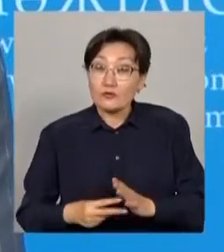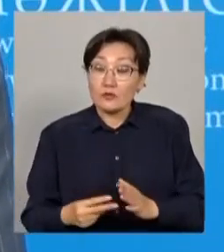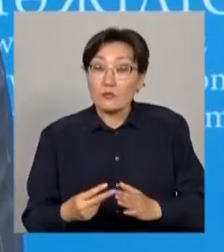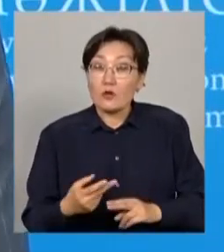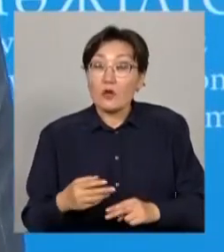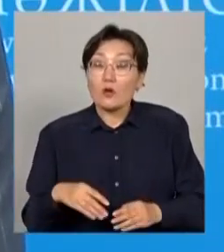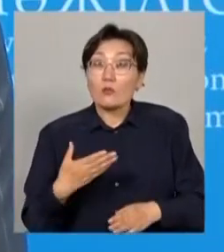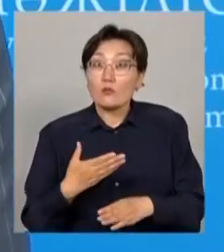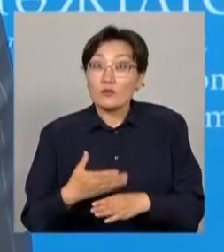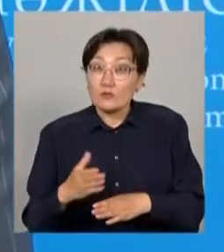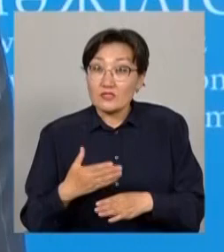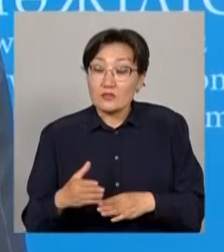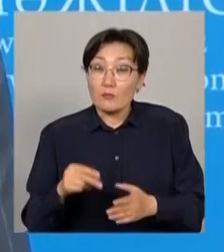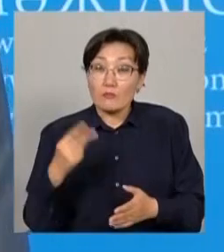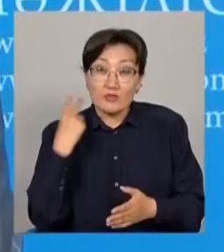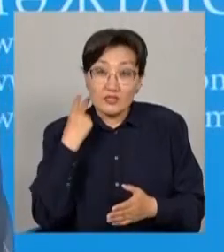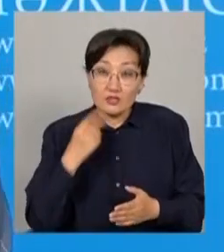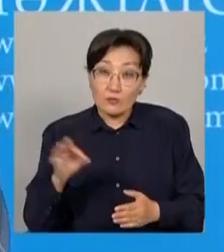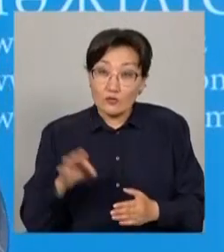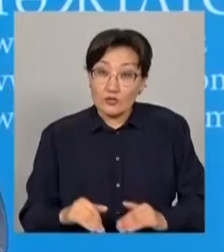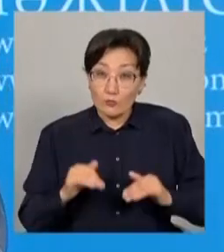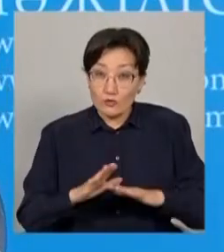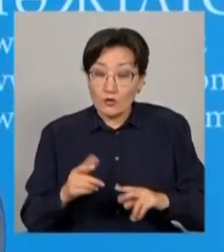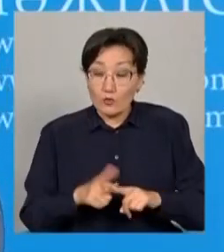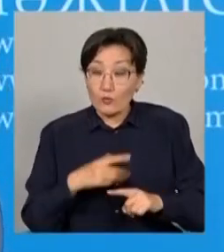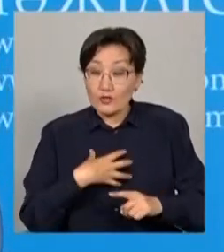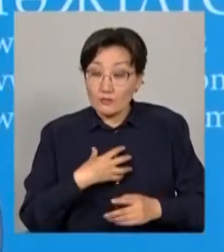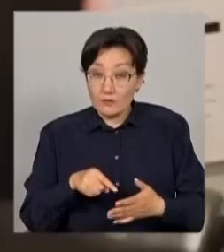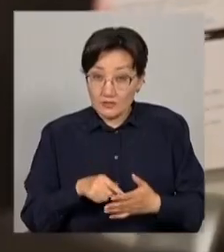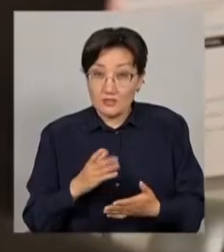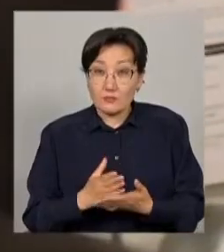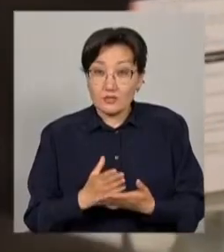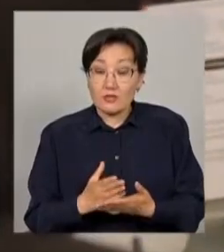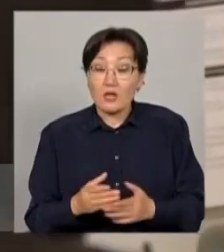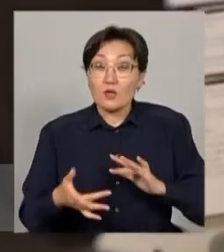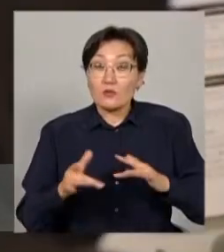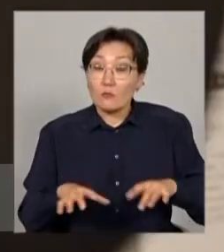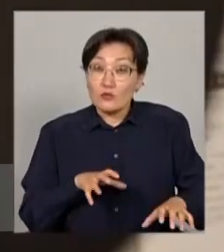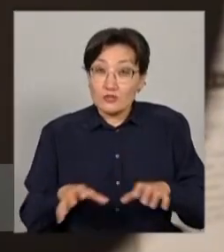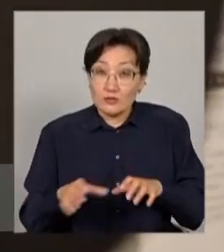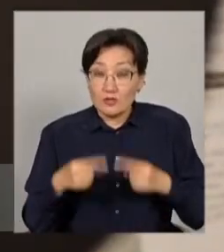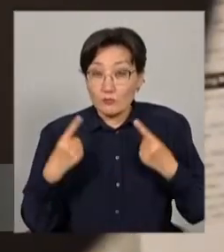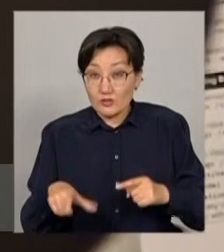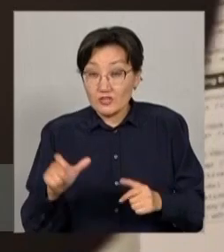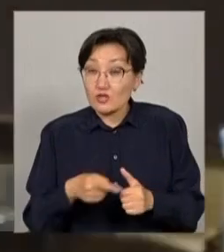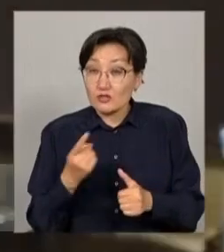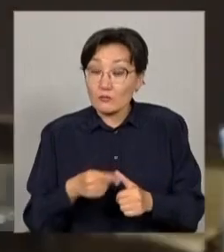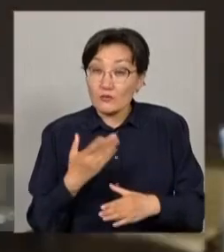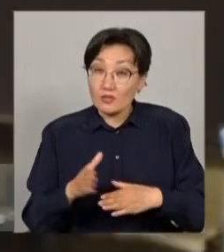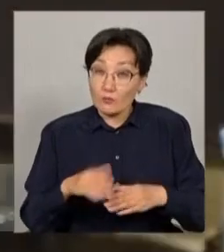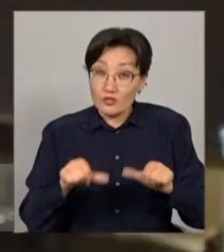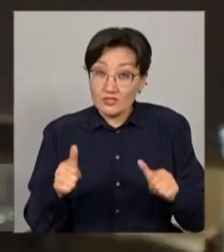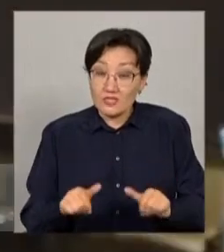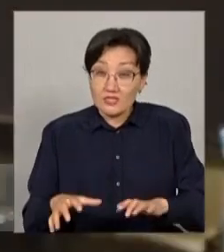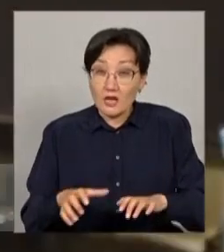borç yüklemesi өспейді. Ол біз өте маңызды мәселе деп санаймыз. Интернет алаяқтардың өзге азаматтың атына несие рәсімдеп